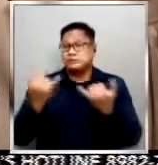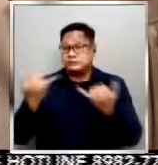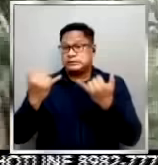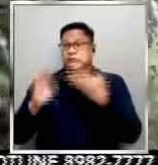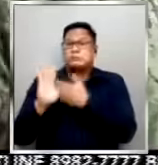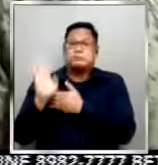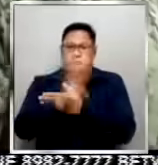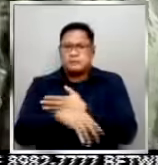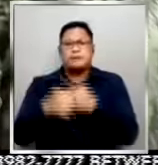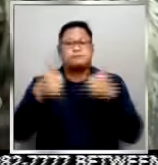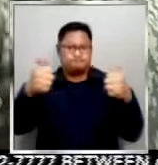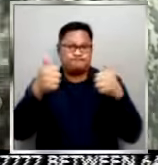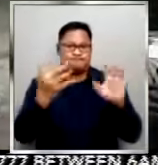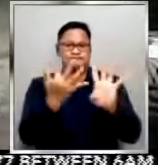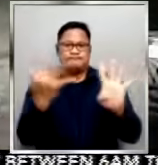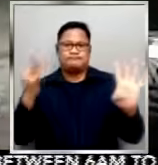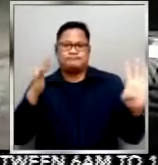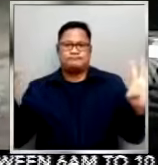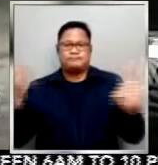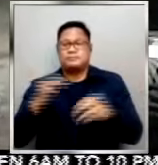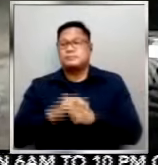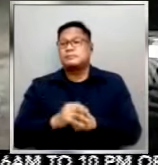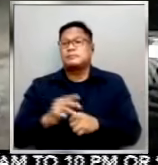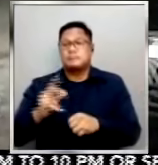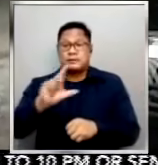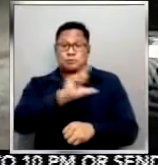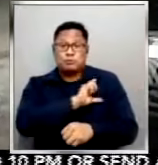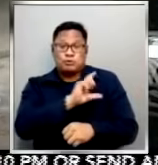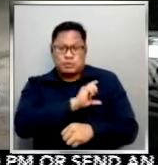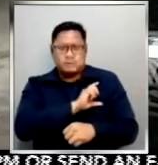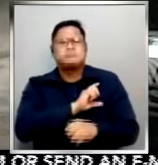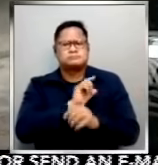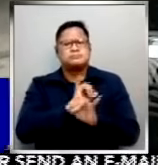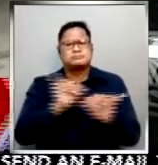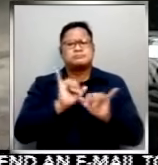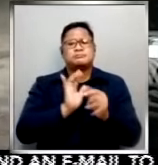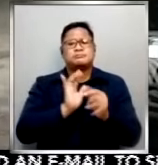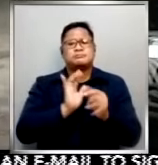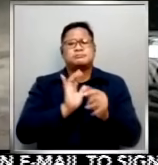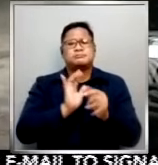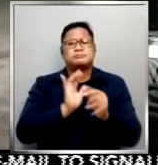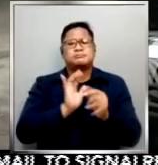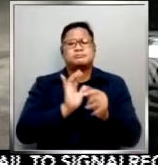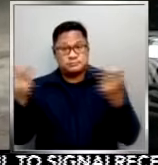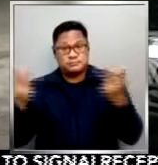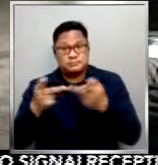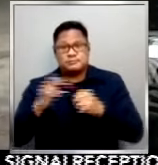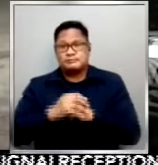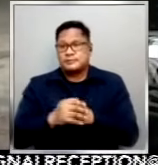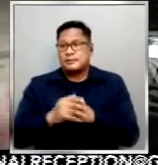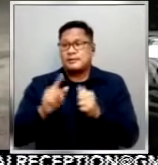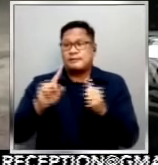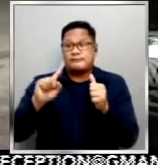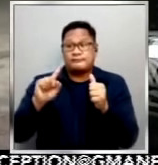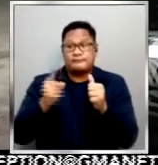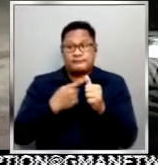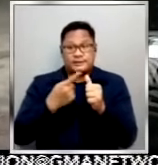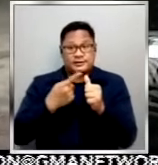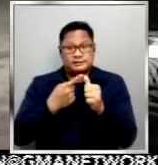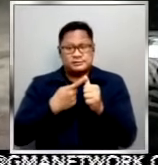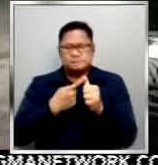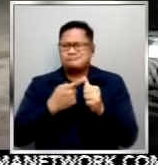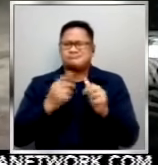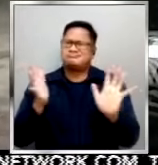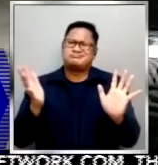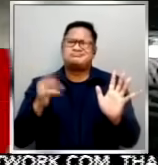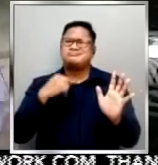pulis ding nagtungo sa lugar. Noong una, medyo hindi masyadong maayos yung pilahan natin. Pero later on